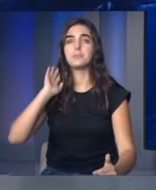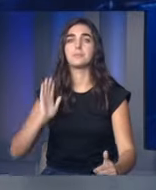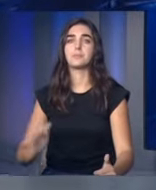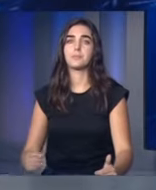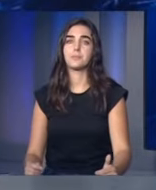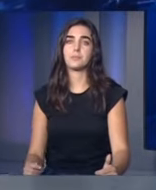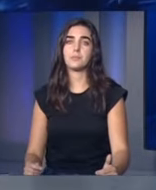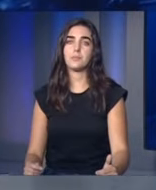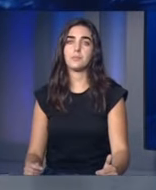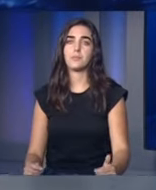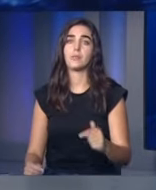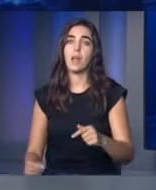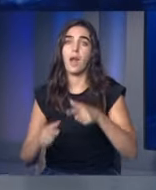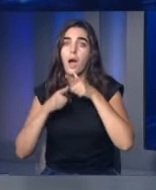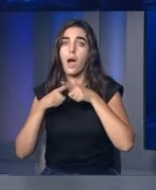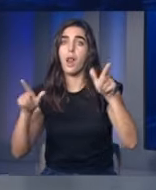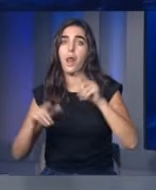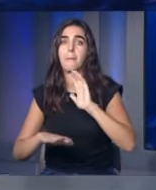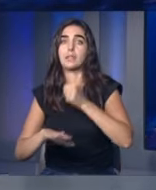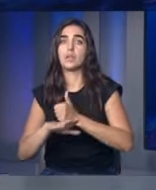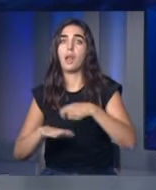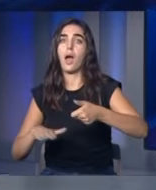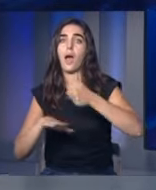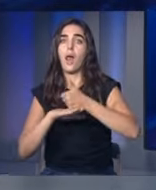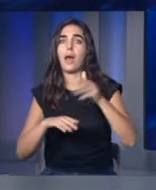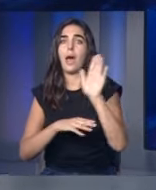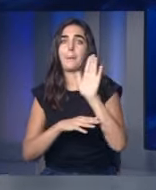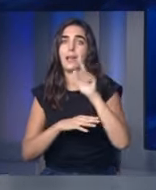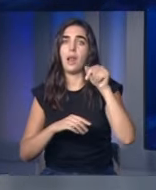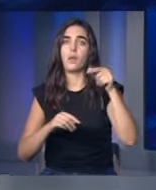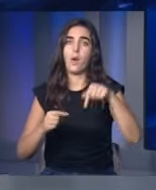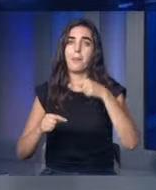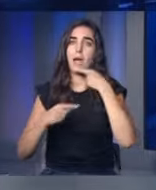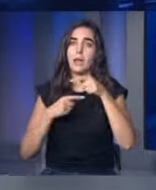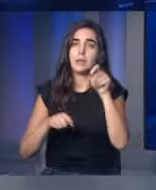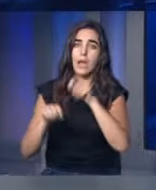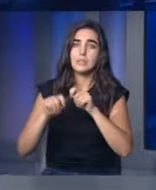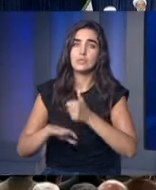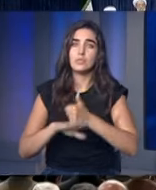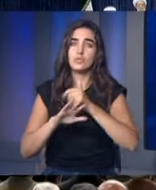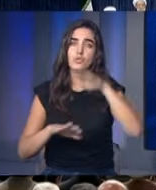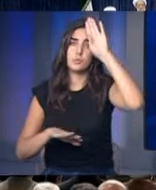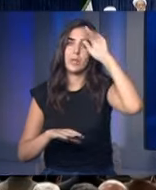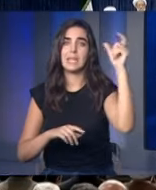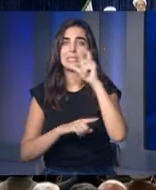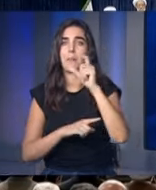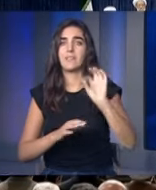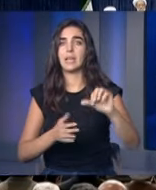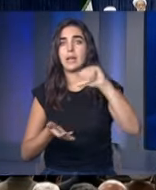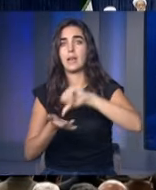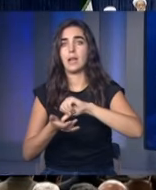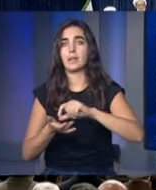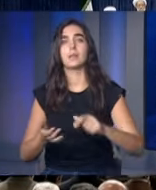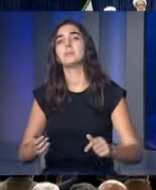الغرب. أعلن المرشد الأعلى علي خامنئي اليوم تنصيب الإصلاح مسعود بيزيشكيان رئيسا تاسعا